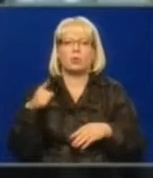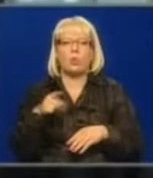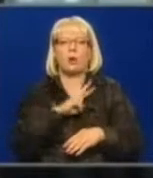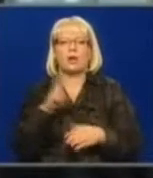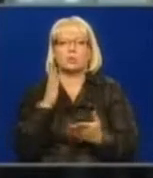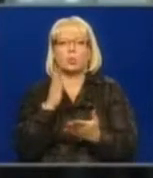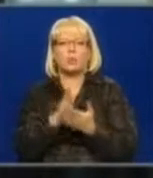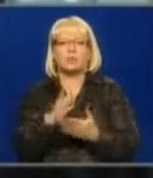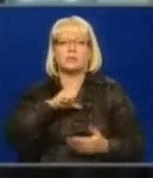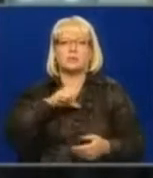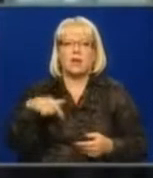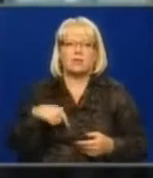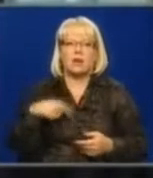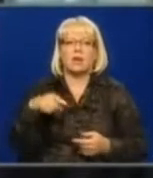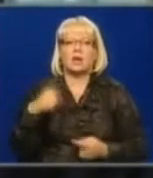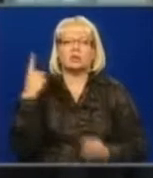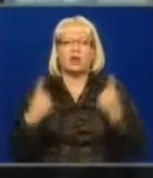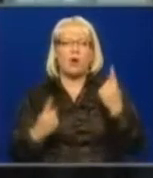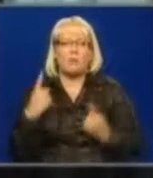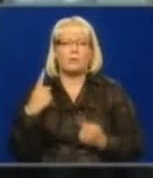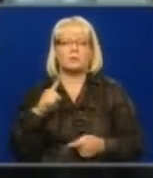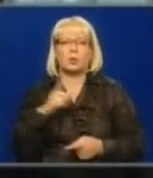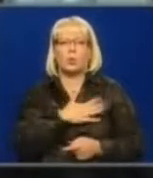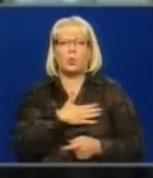muzeju Latvijas vēsturi izstāstīt nevar.